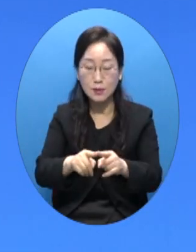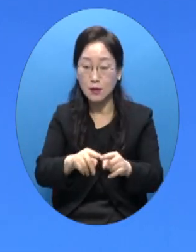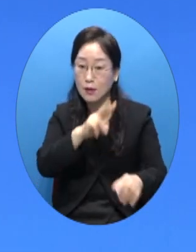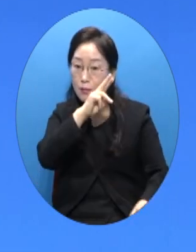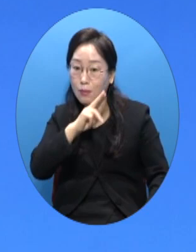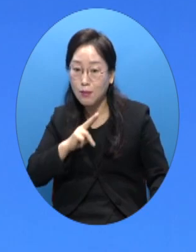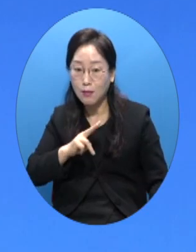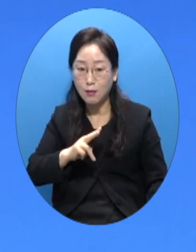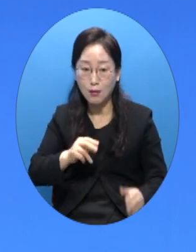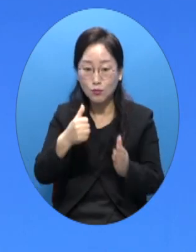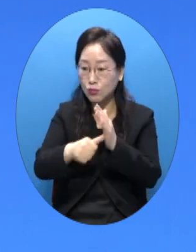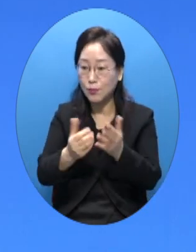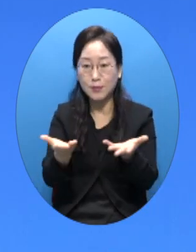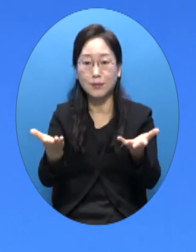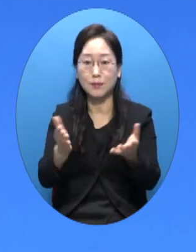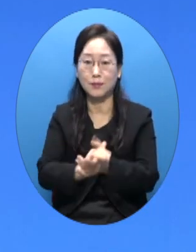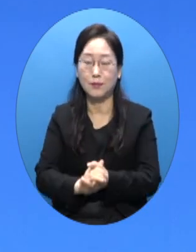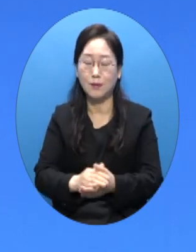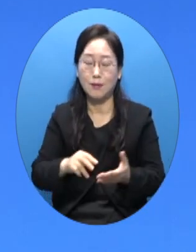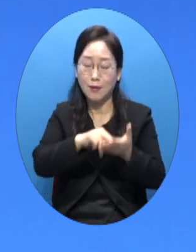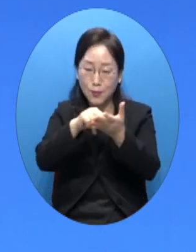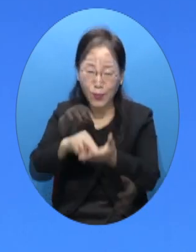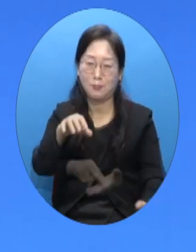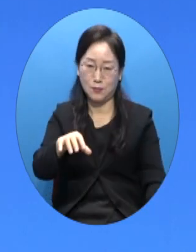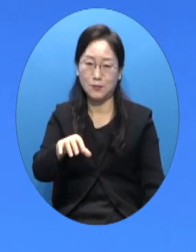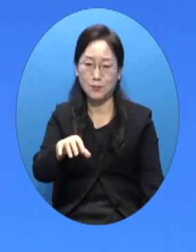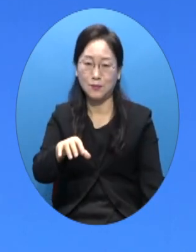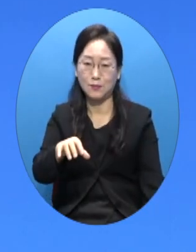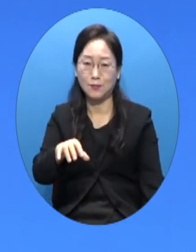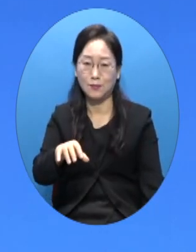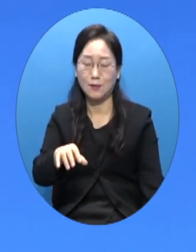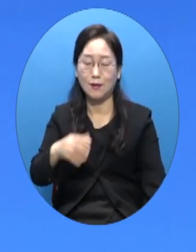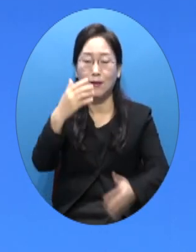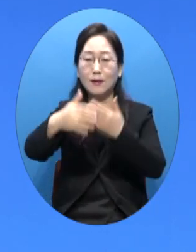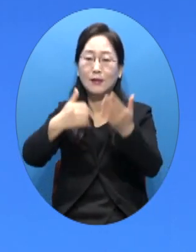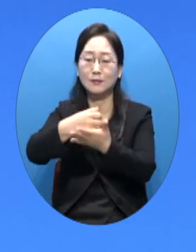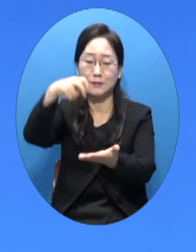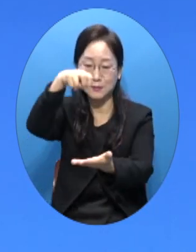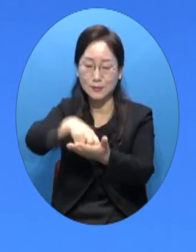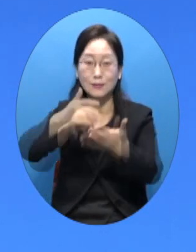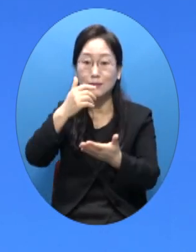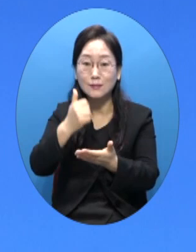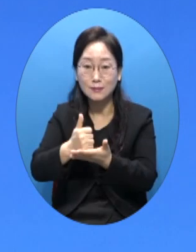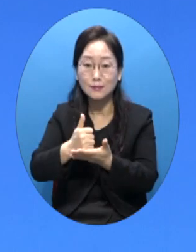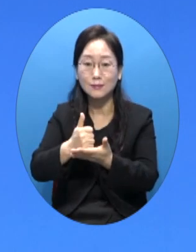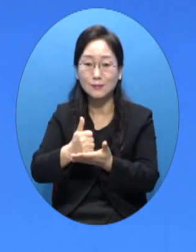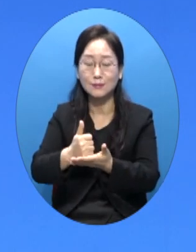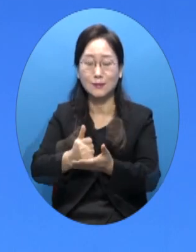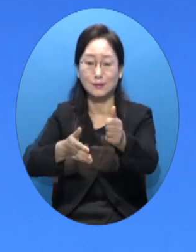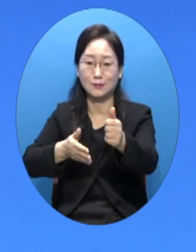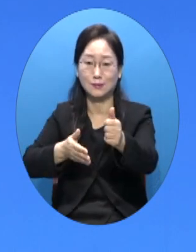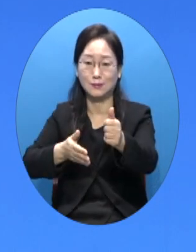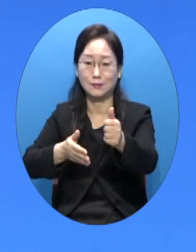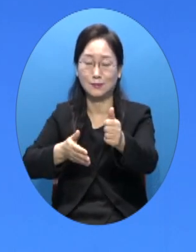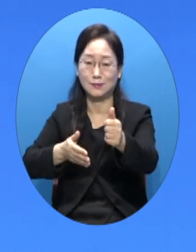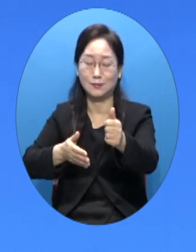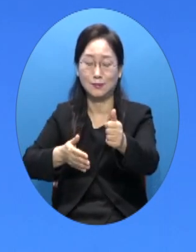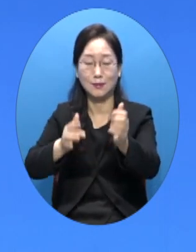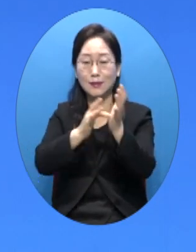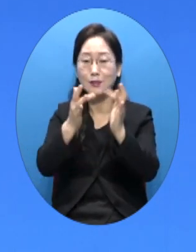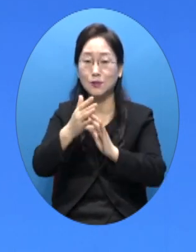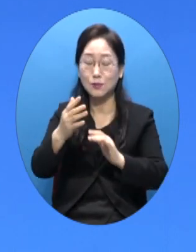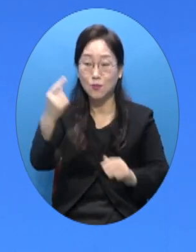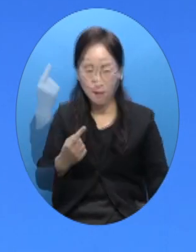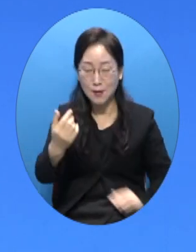없는 곳입니다 외롭고 쓸쓸한 곳에 나가서 하나님께 엎드려 기도하며 주의 뜻을 간구하고 예수 모식